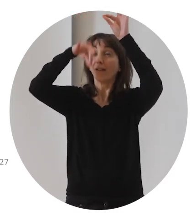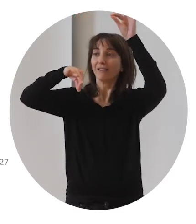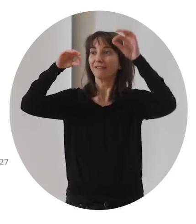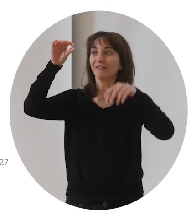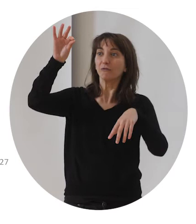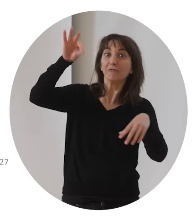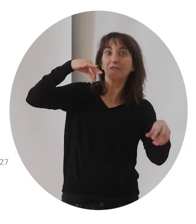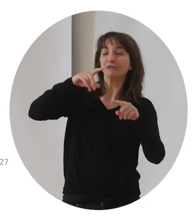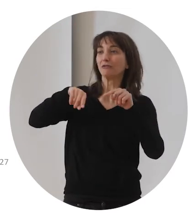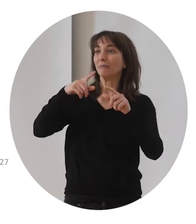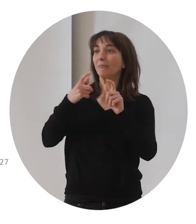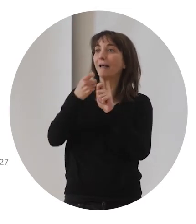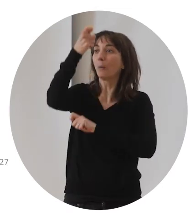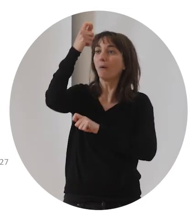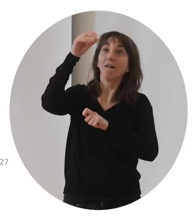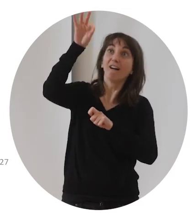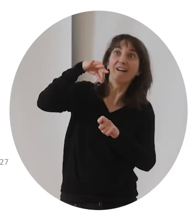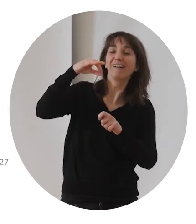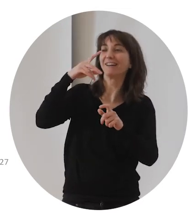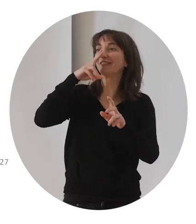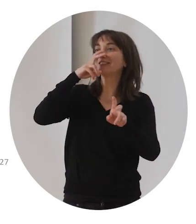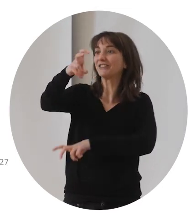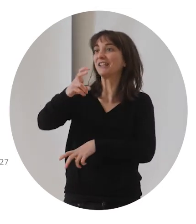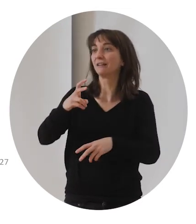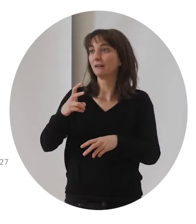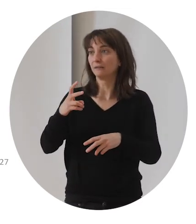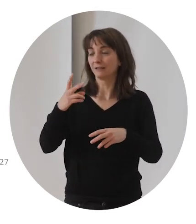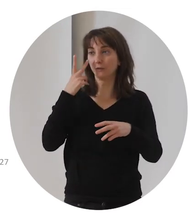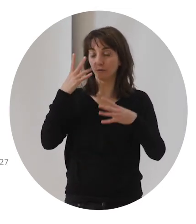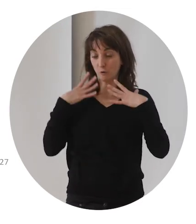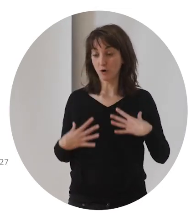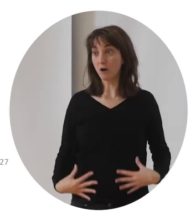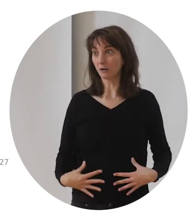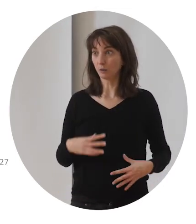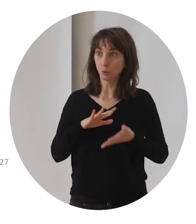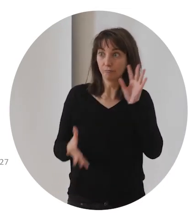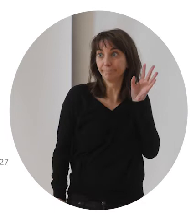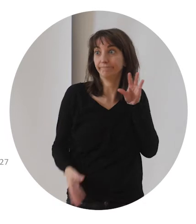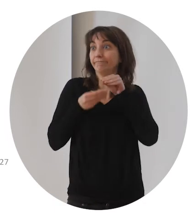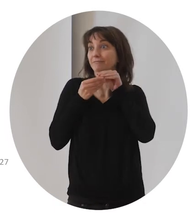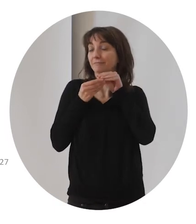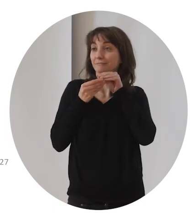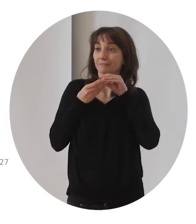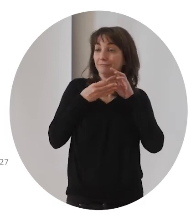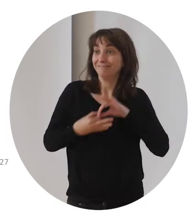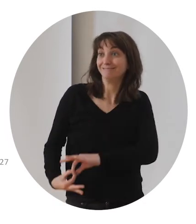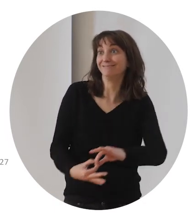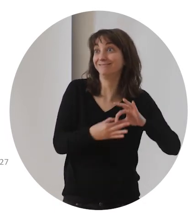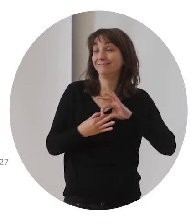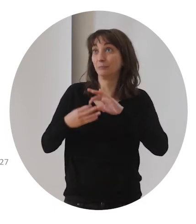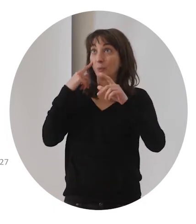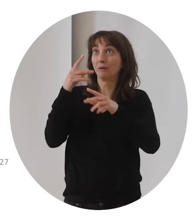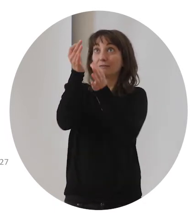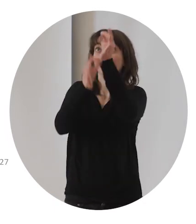hauteur avec un bâton, tout ce que cela peut mettre en jeu et toute l'importance du travail en psychomotricité.